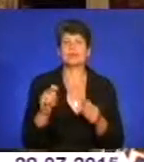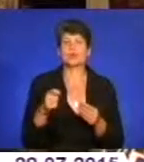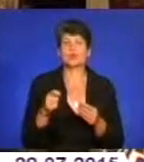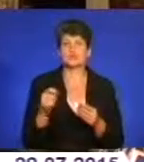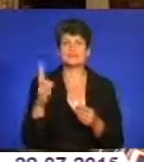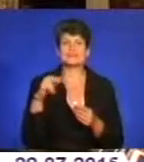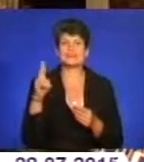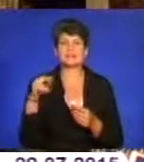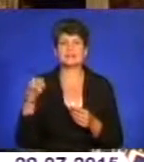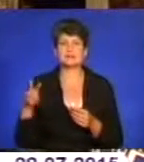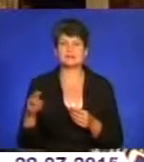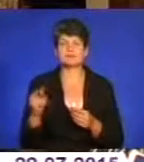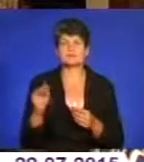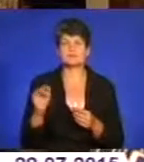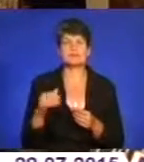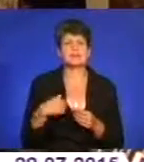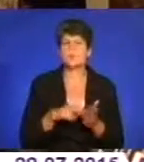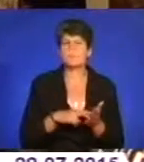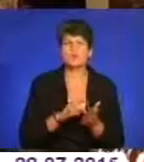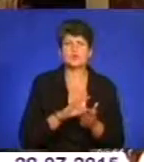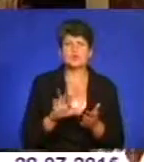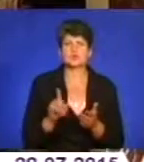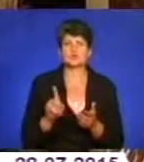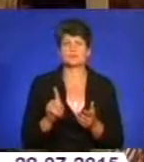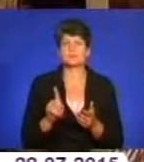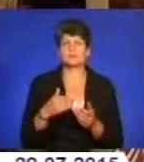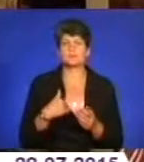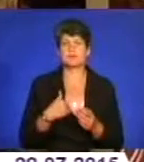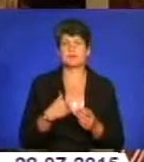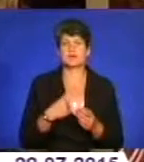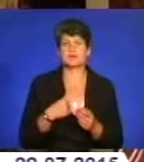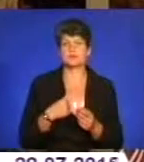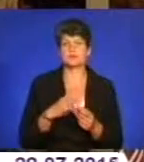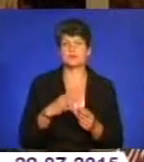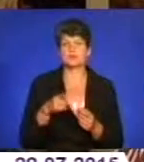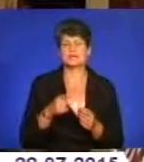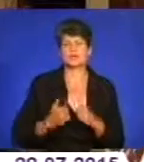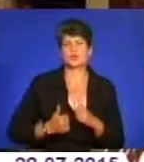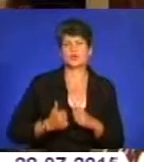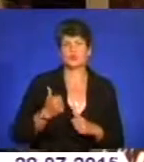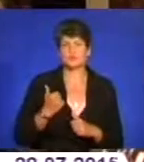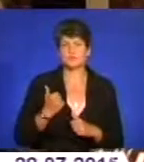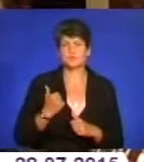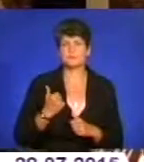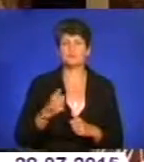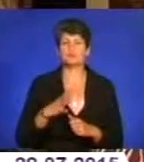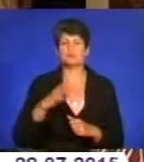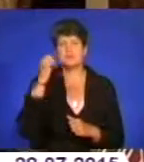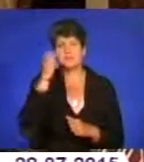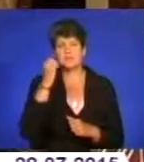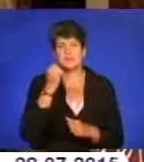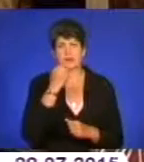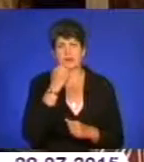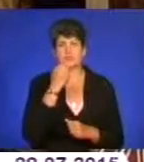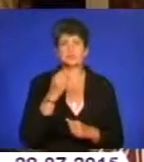Дар'я Дмитрівна «Просвіту». І не боялася, що ми там, звичайно, що ми завели там дуже достойно, і були вдячні. І